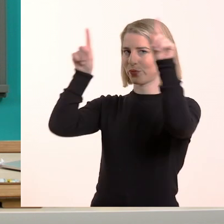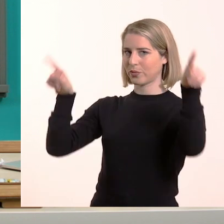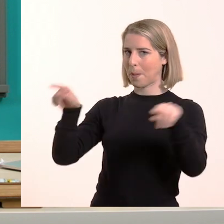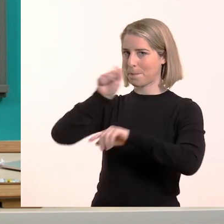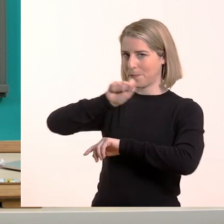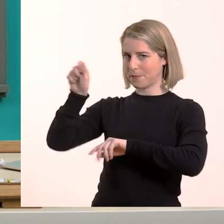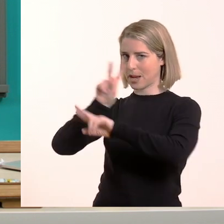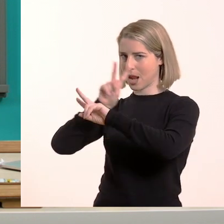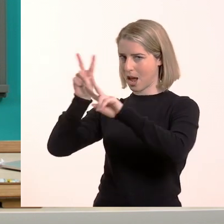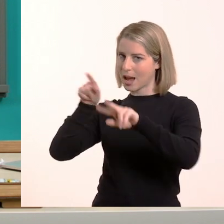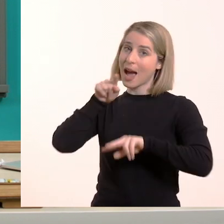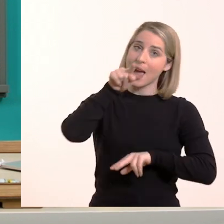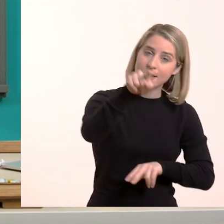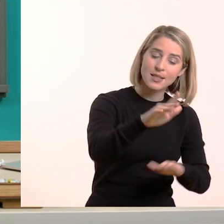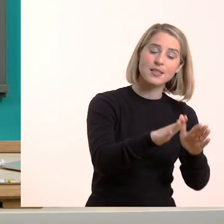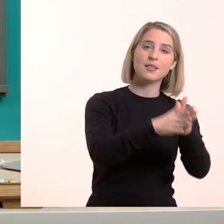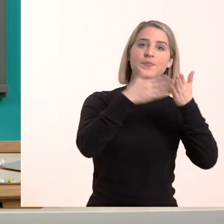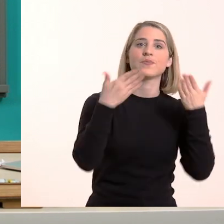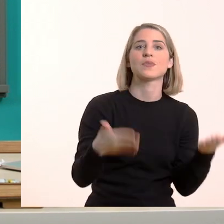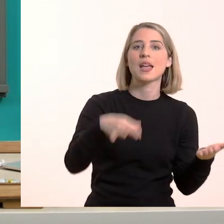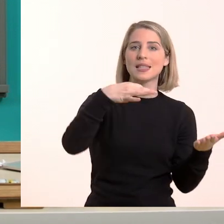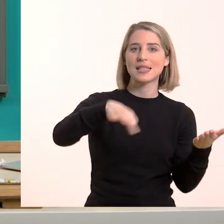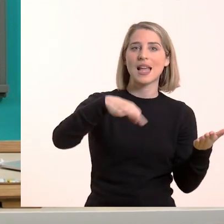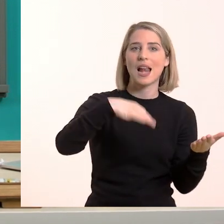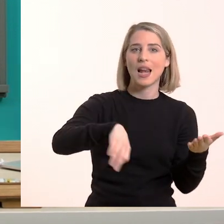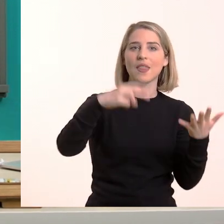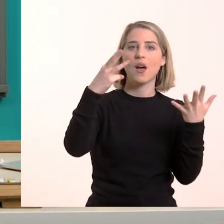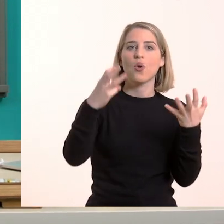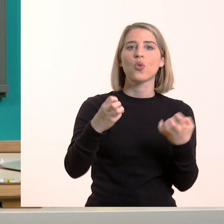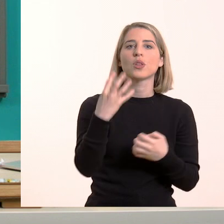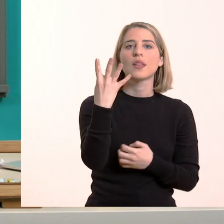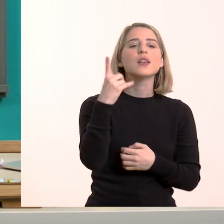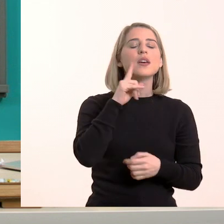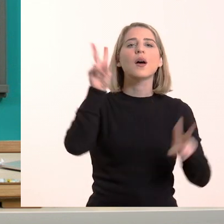βιβλίο στη σελίδα 84, στη μάγισσα με το μαγικό ραβδί.